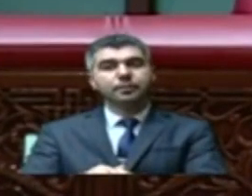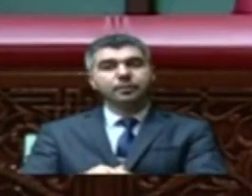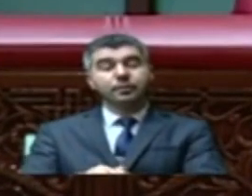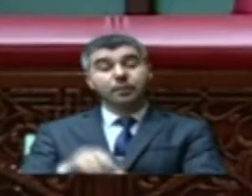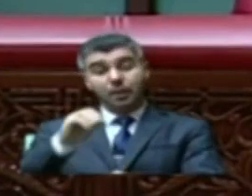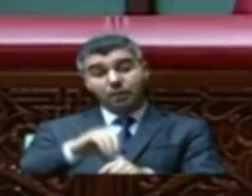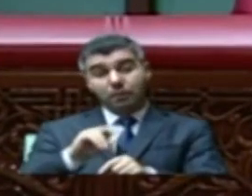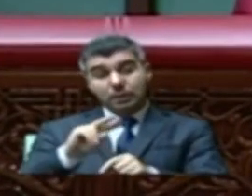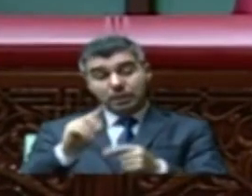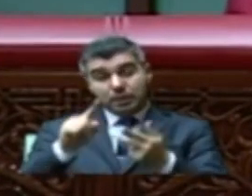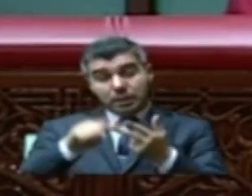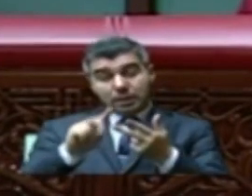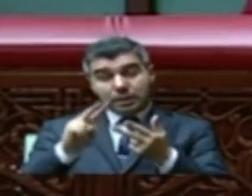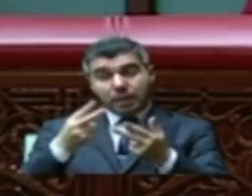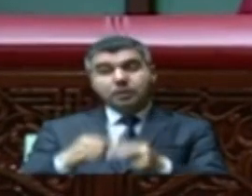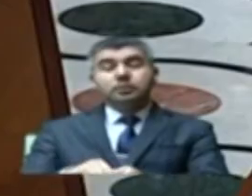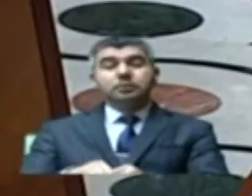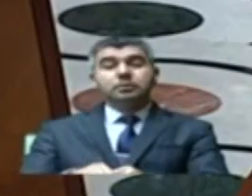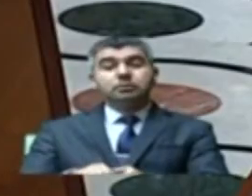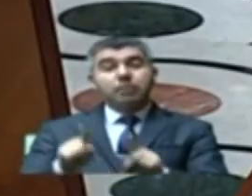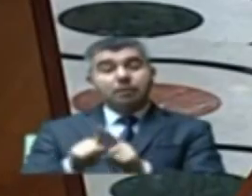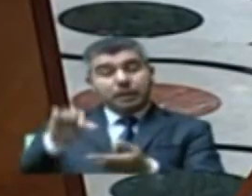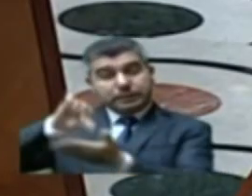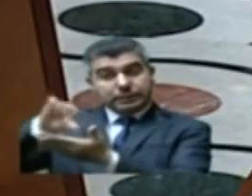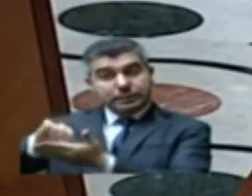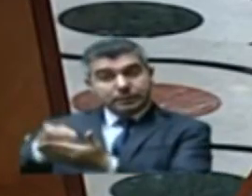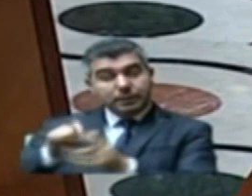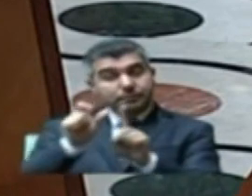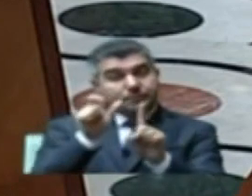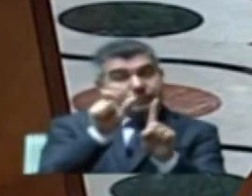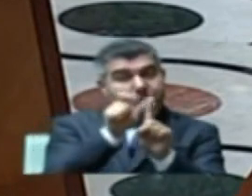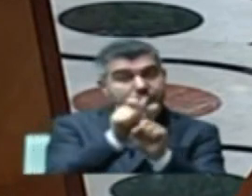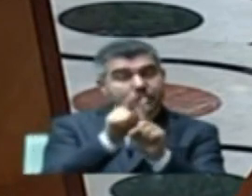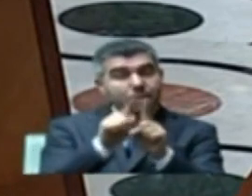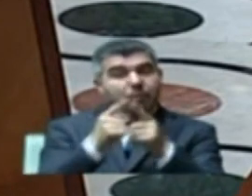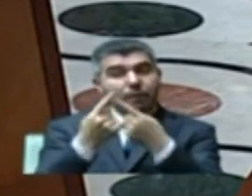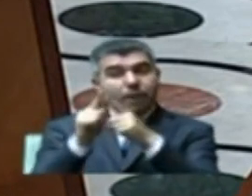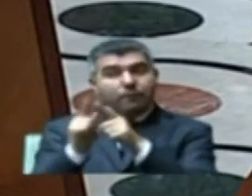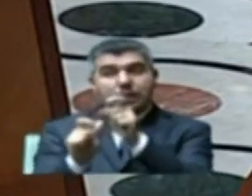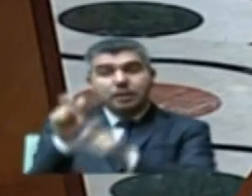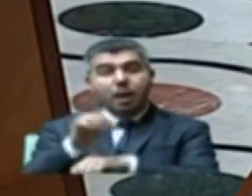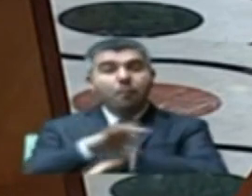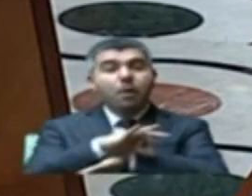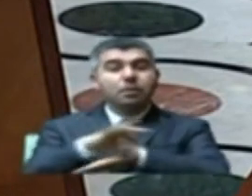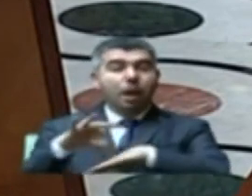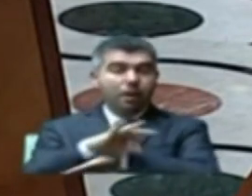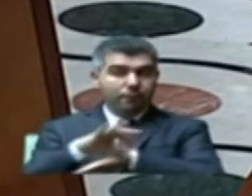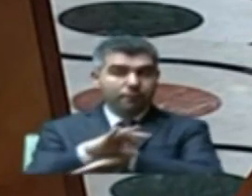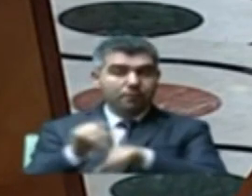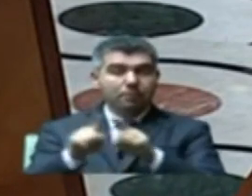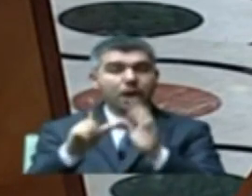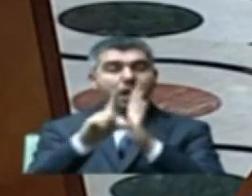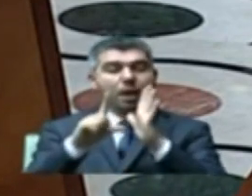كنبغي نقول كذلك بان مؤسسة الرعاية الاجتماعية هي كذلك العاملين الاجتماعيين. القانون او مشروع القانون ولا